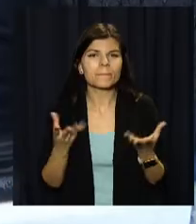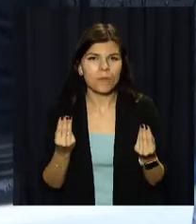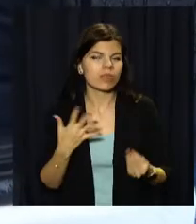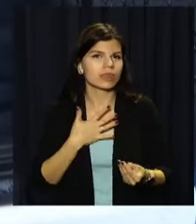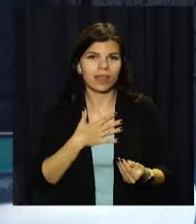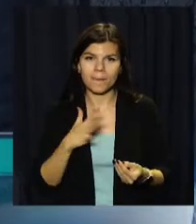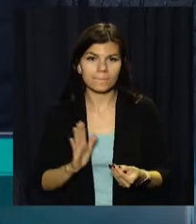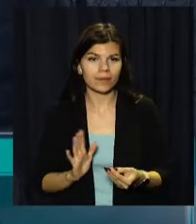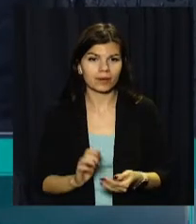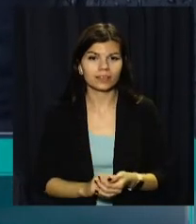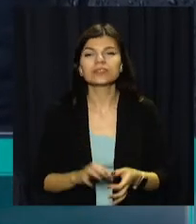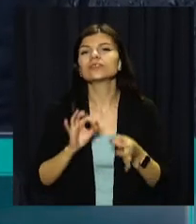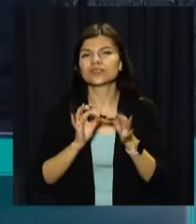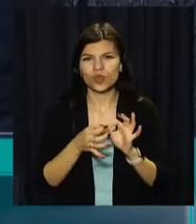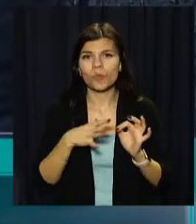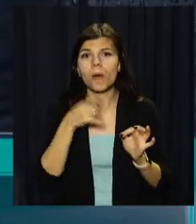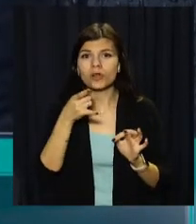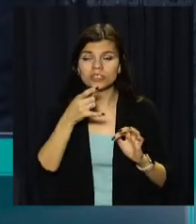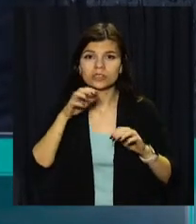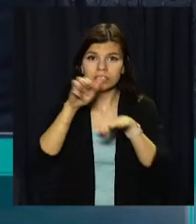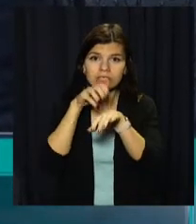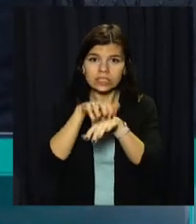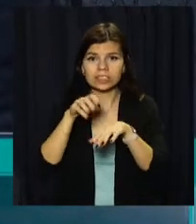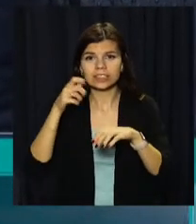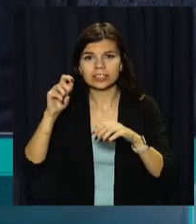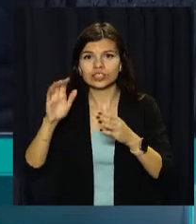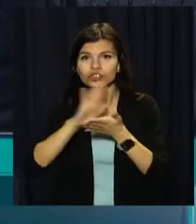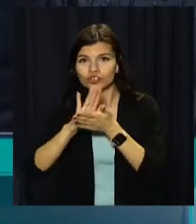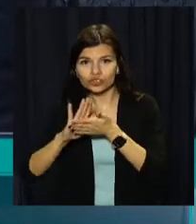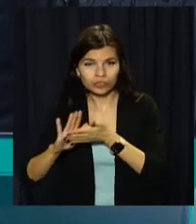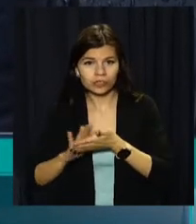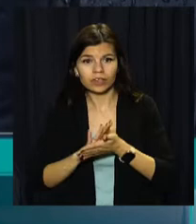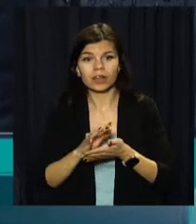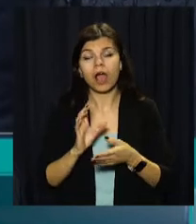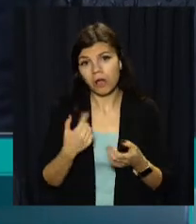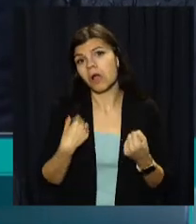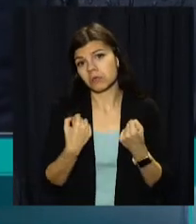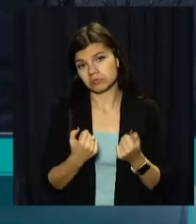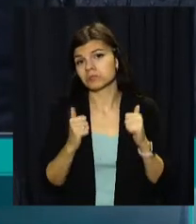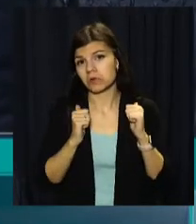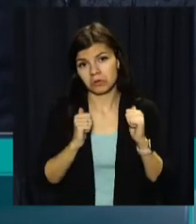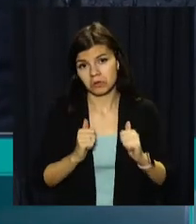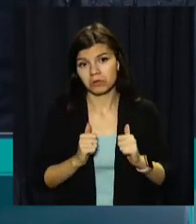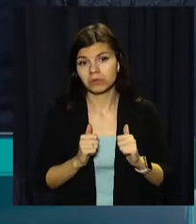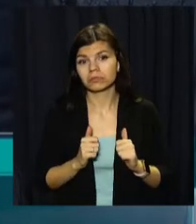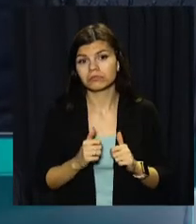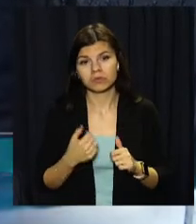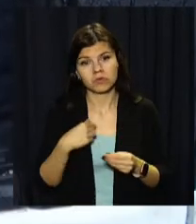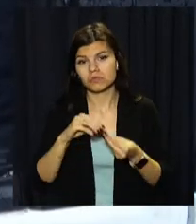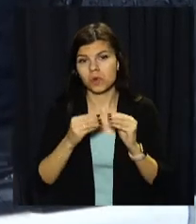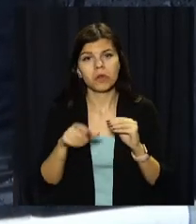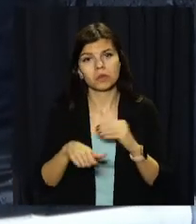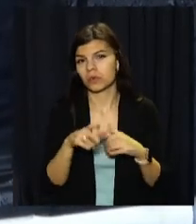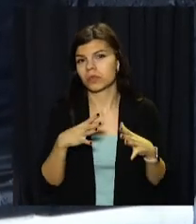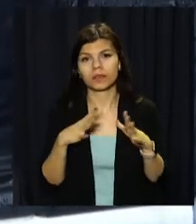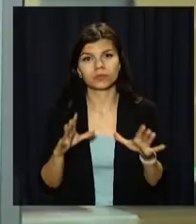неприятно. Сложности были очистить машину, а так, в принципе, я ехал спокойно, как и все, поэтому проблем на дороге не